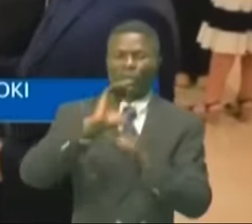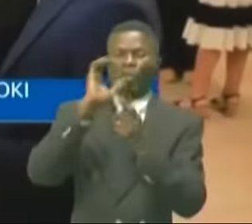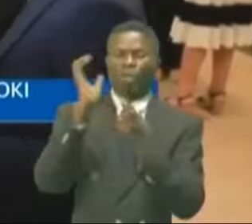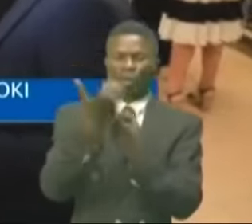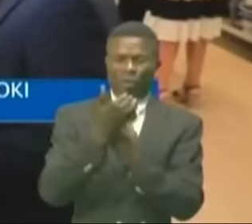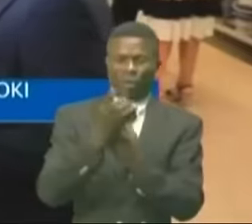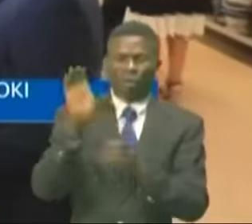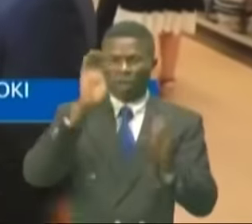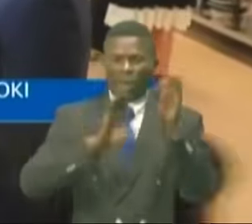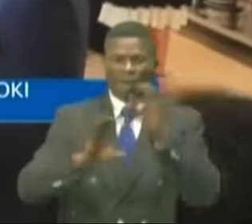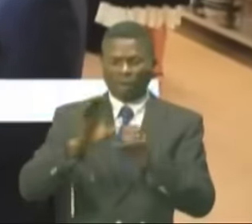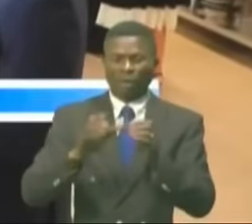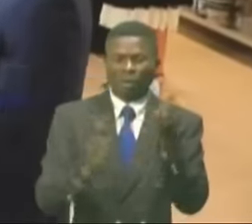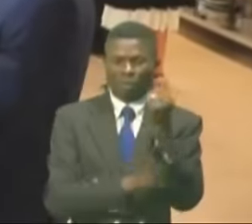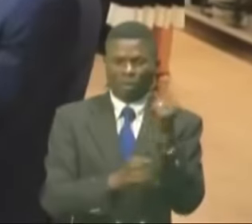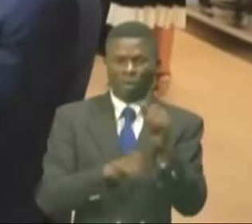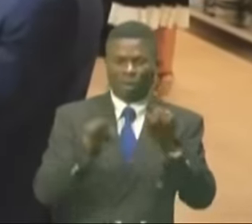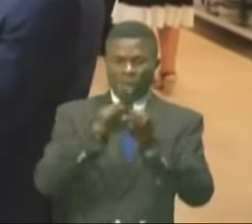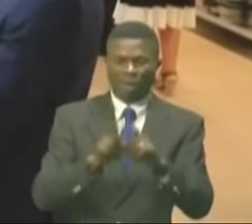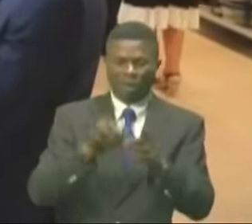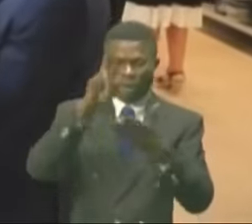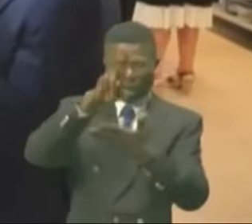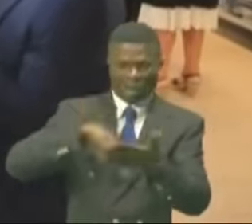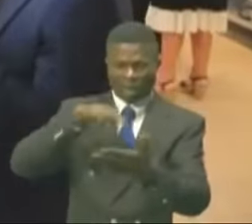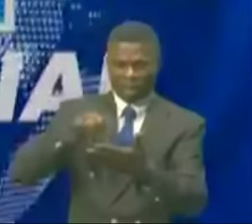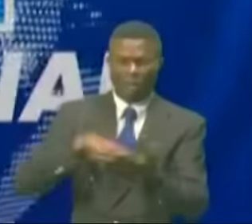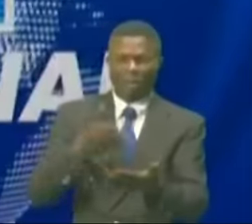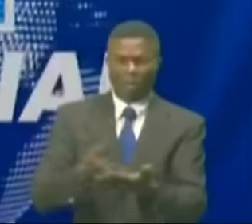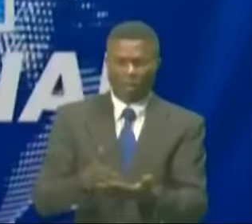des sciences humaines et de la littérature.